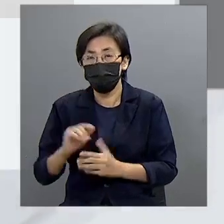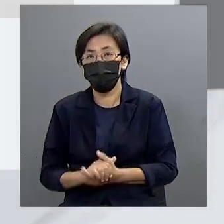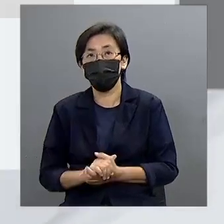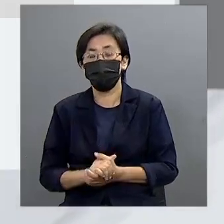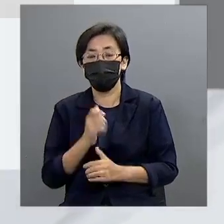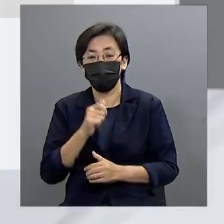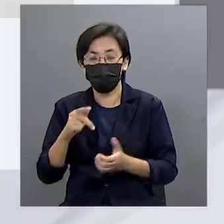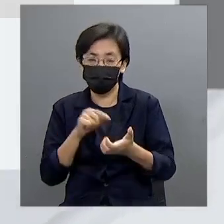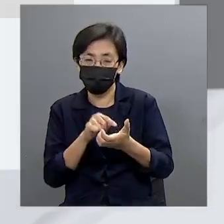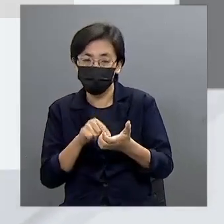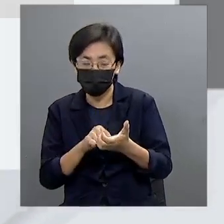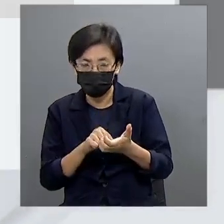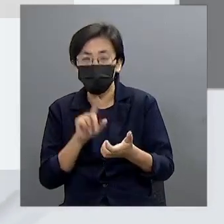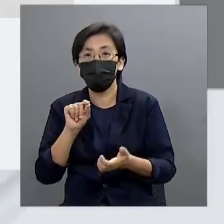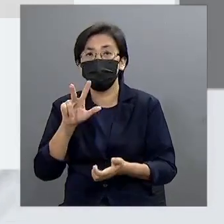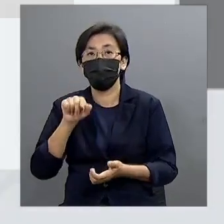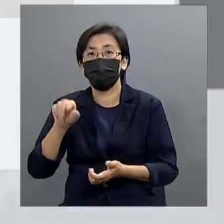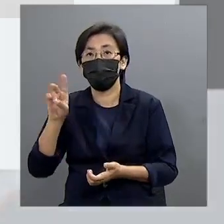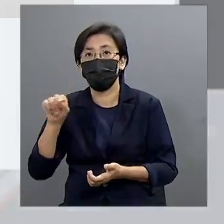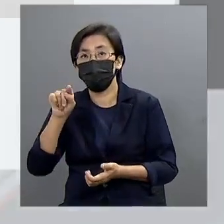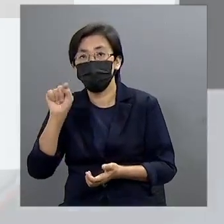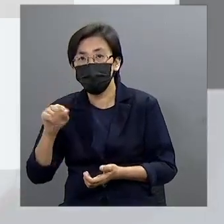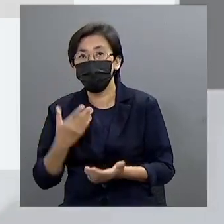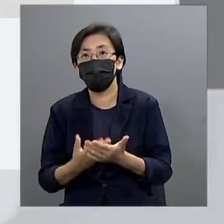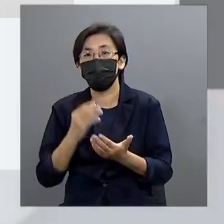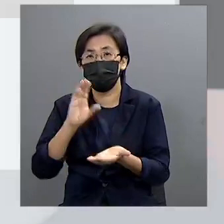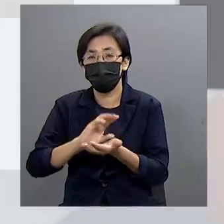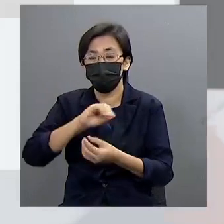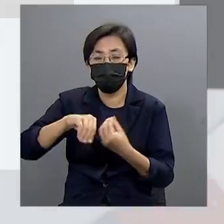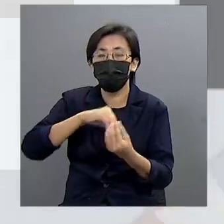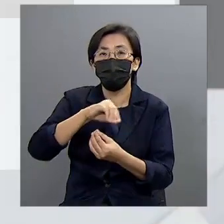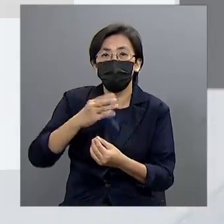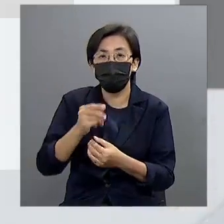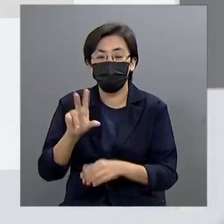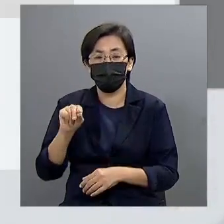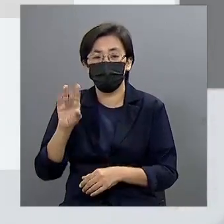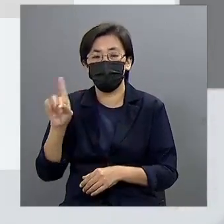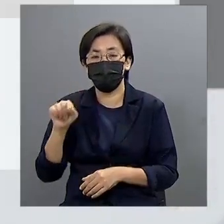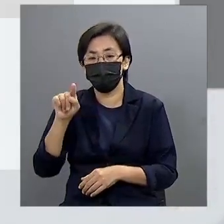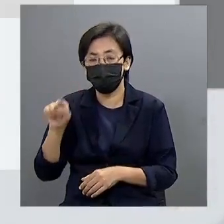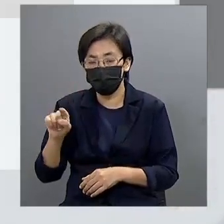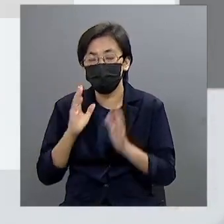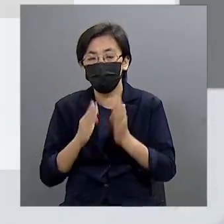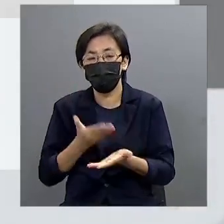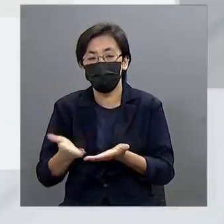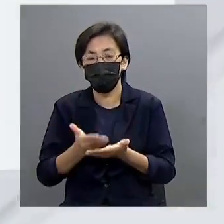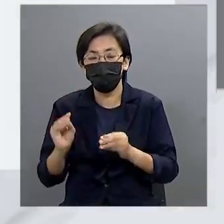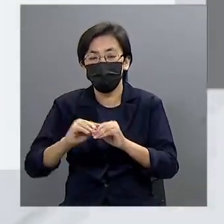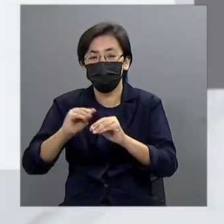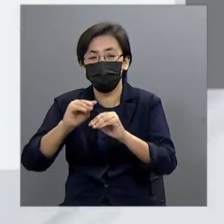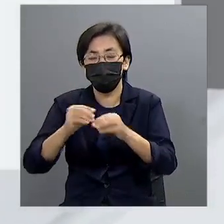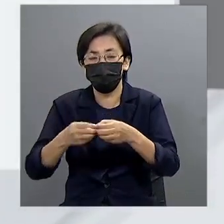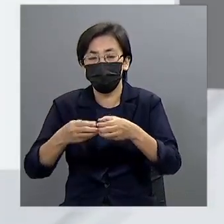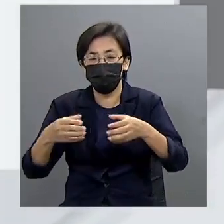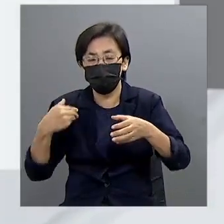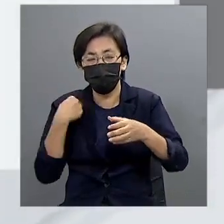ยละ 23.7 ลงเงินหมุนเวียนกันในออนไลน์อีกร้อยละ 38 แนวโน้มมีแต่จะเพิ่มขึ้นด้วยค่ะ ข้อมูลยังบอกด้วย